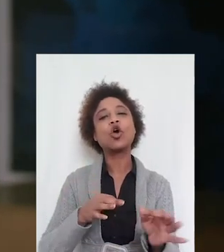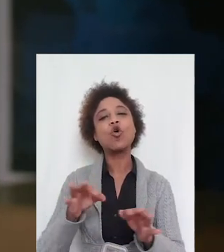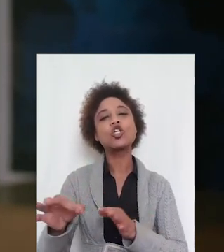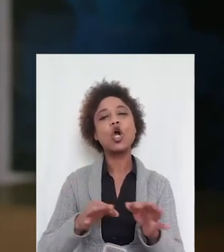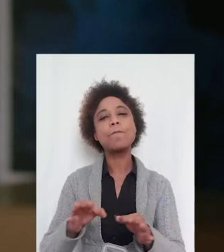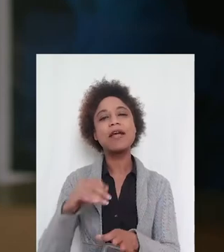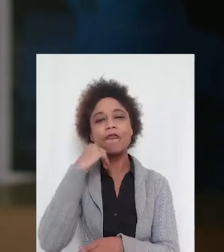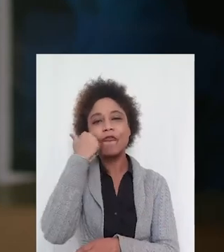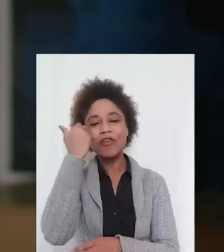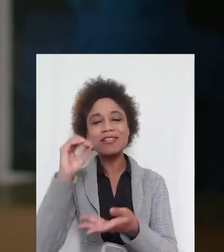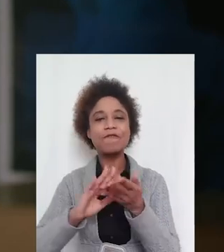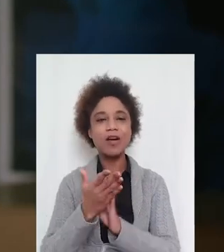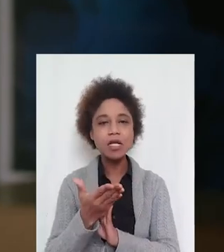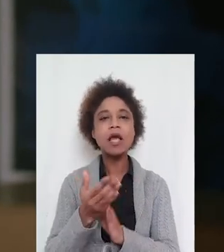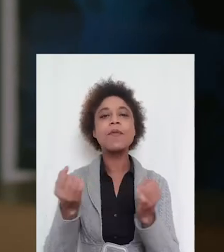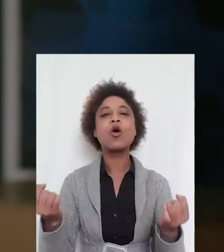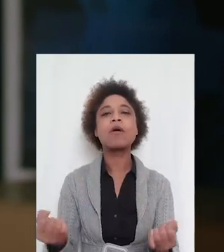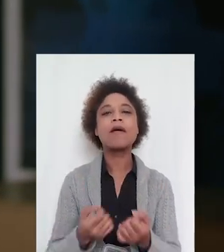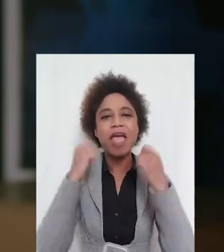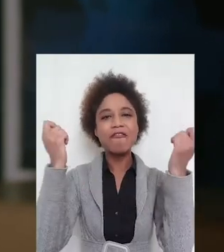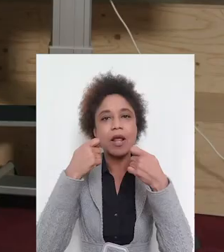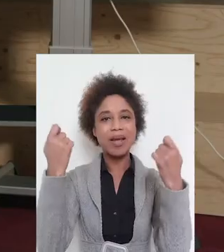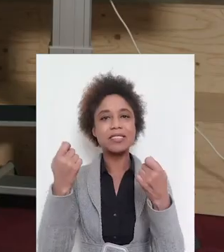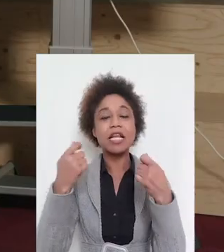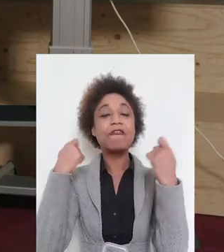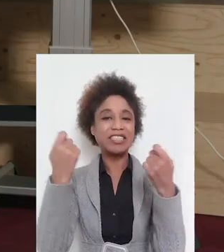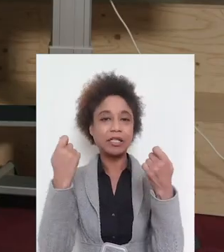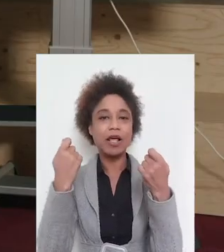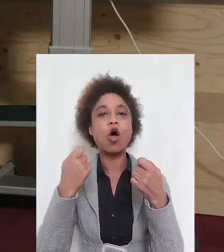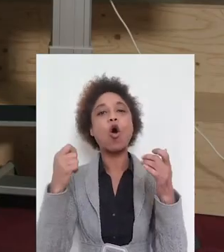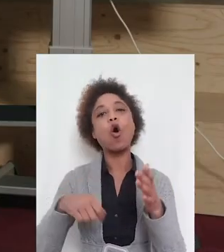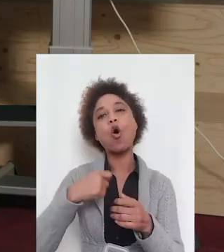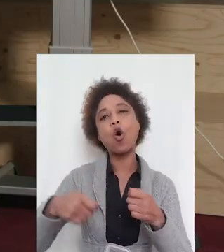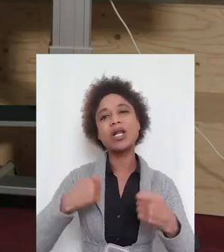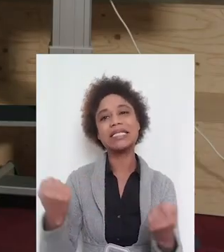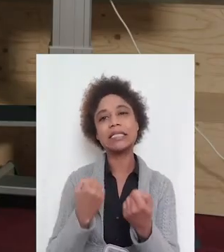een evenementen- en festivalorganisator. Heb jij nog een andere tip?